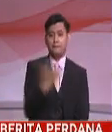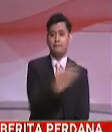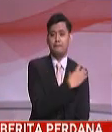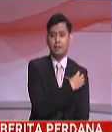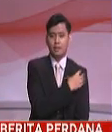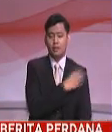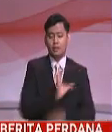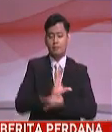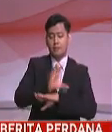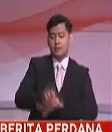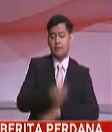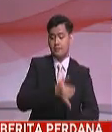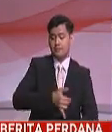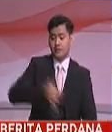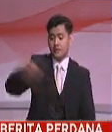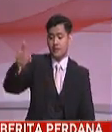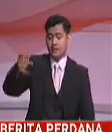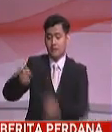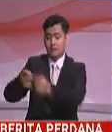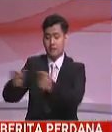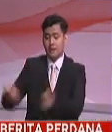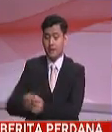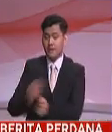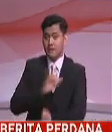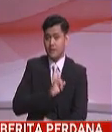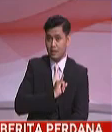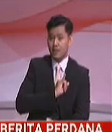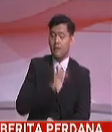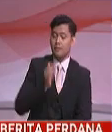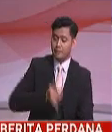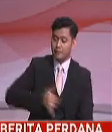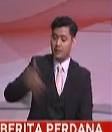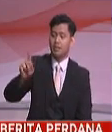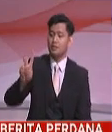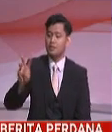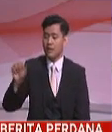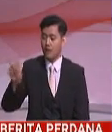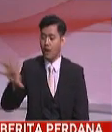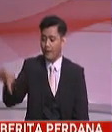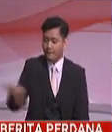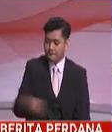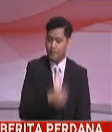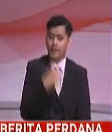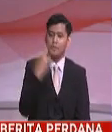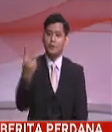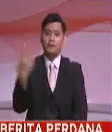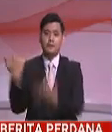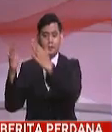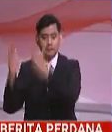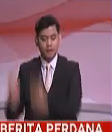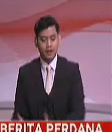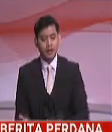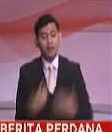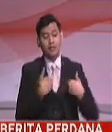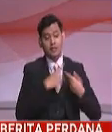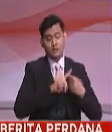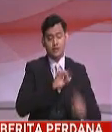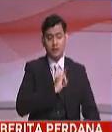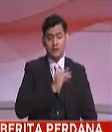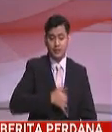ke tempat. Macam saya pergi ke Tawau, ambil dua pemain. Lepas tu ada Cikgu Ibrisham pergi ke